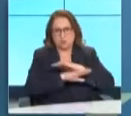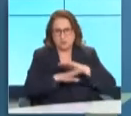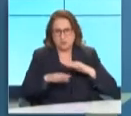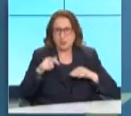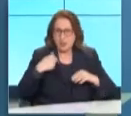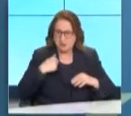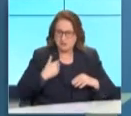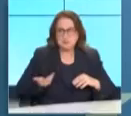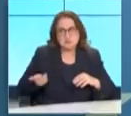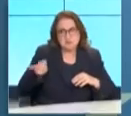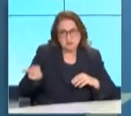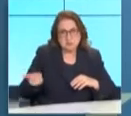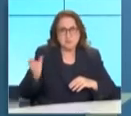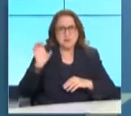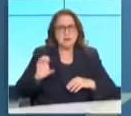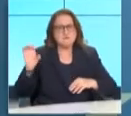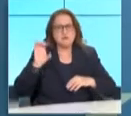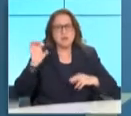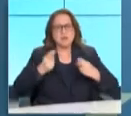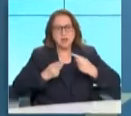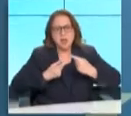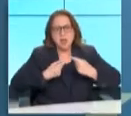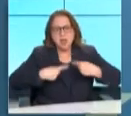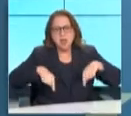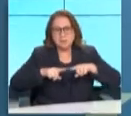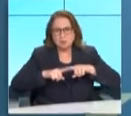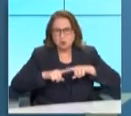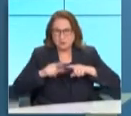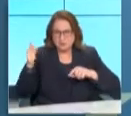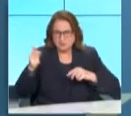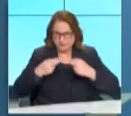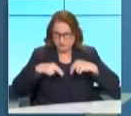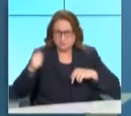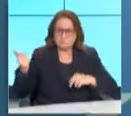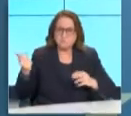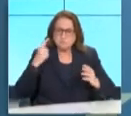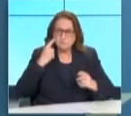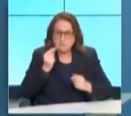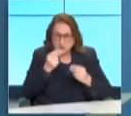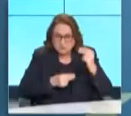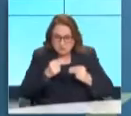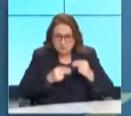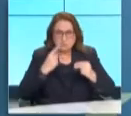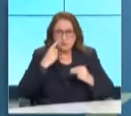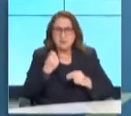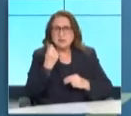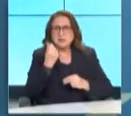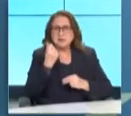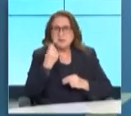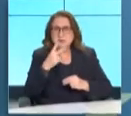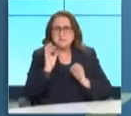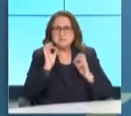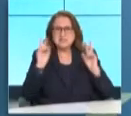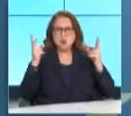εξετάσει προκειμένου να συμπιέσουμε τις τιμές του φυσικού αερίου. Και νομίζω ότι υπάρχει και μια πολύ